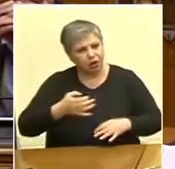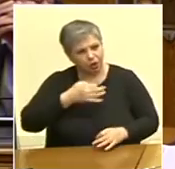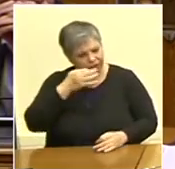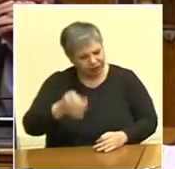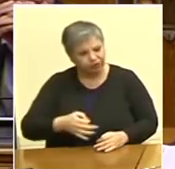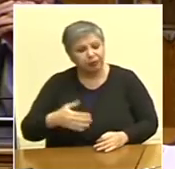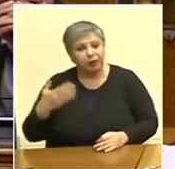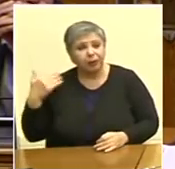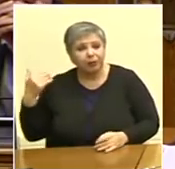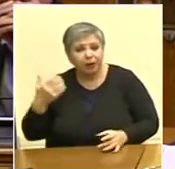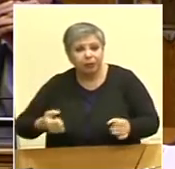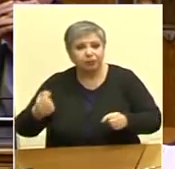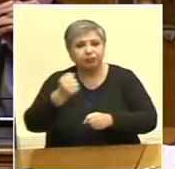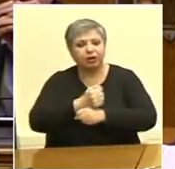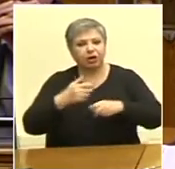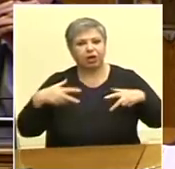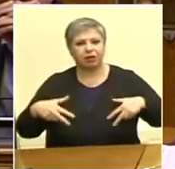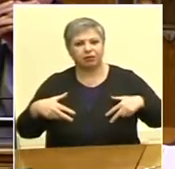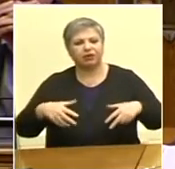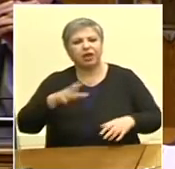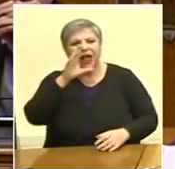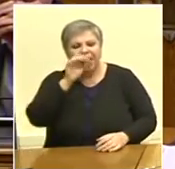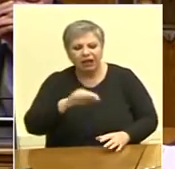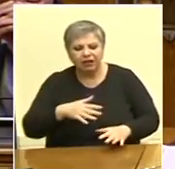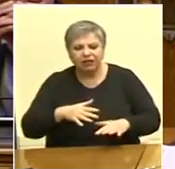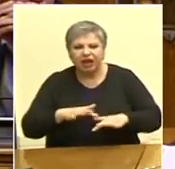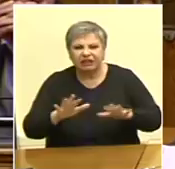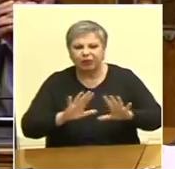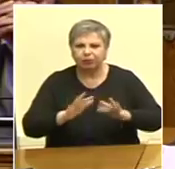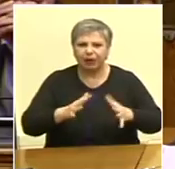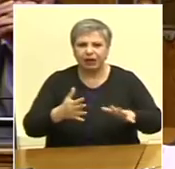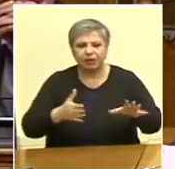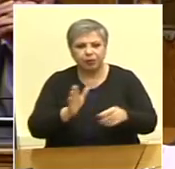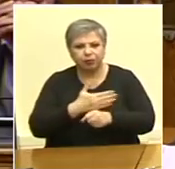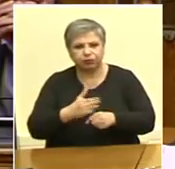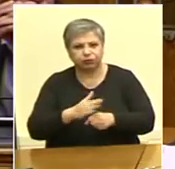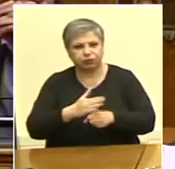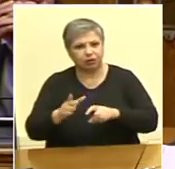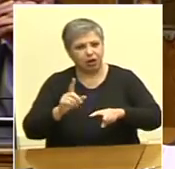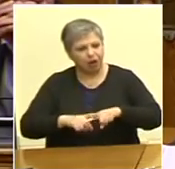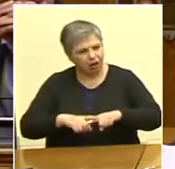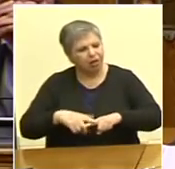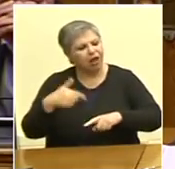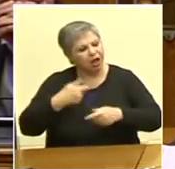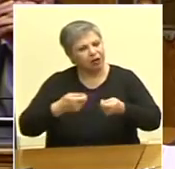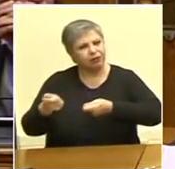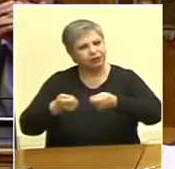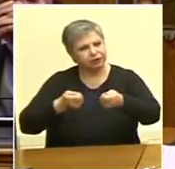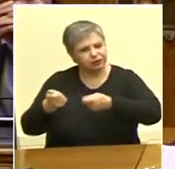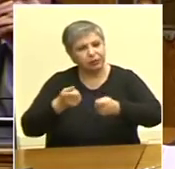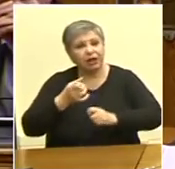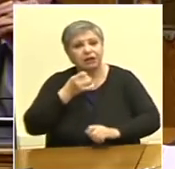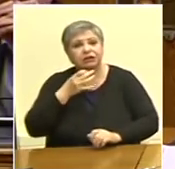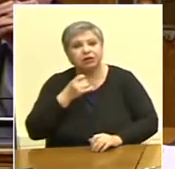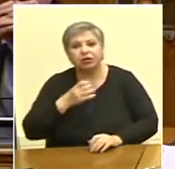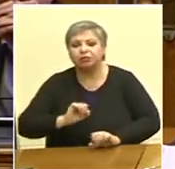χρεοκοπία, χρηματοπιστωτική ασφυξία, και ότι διαπραγματευθήκαμε σκληρά προκειμένου να οδηγηθούμε σε έναν